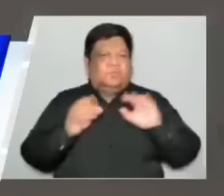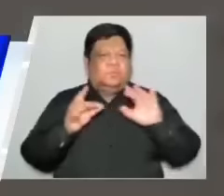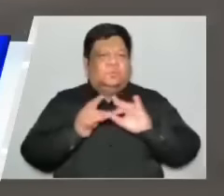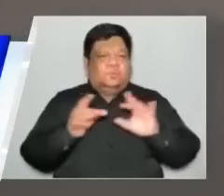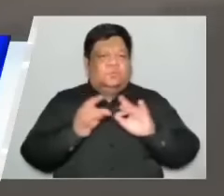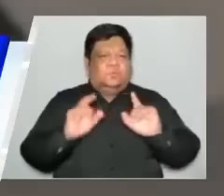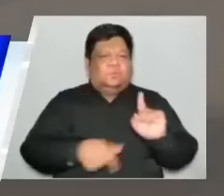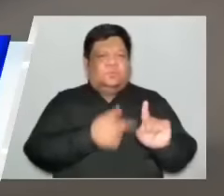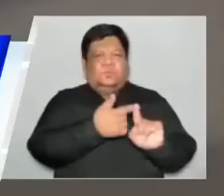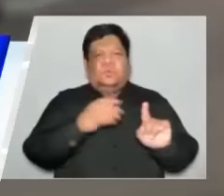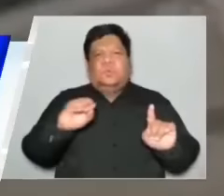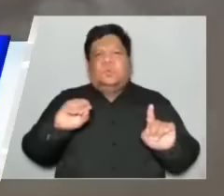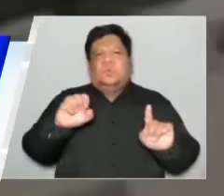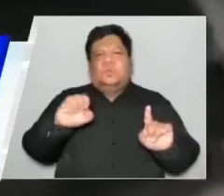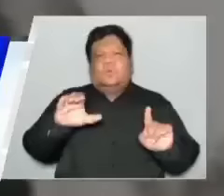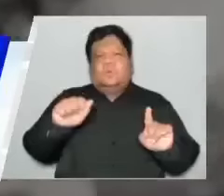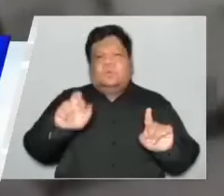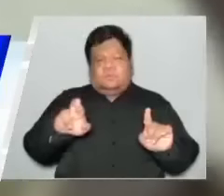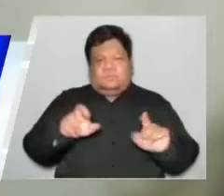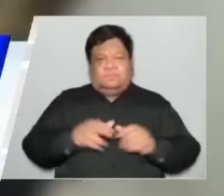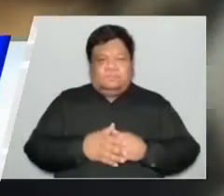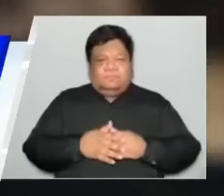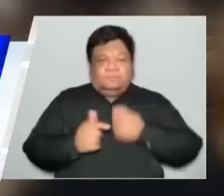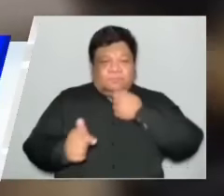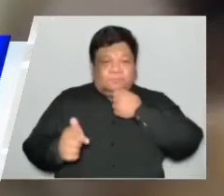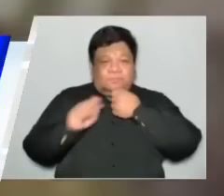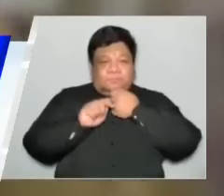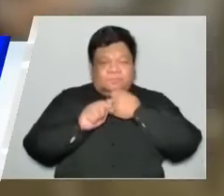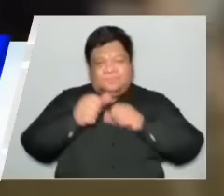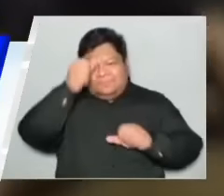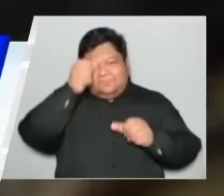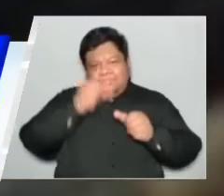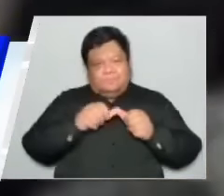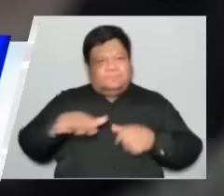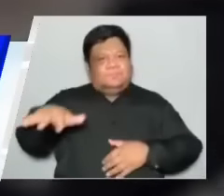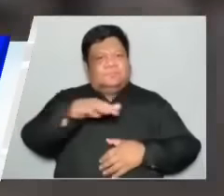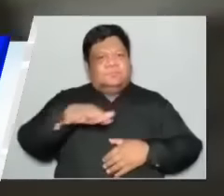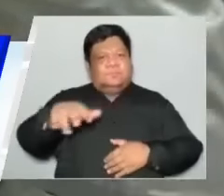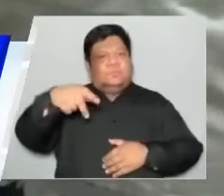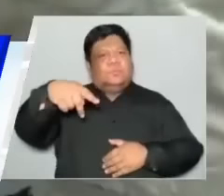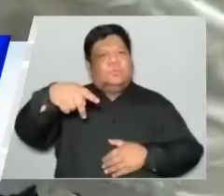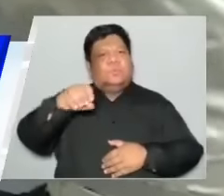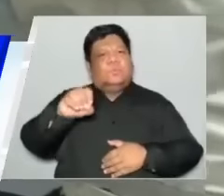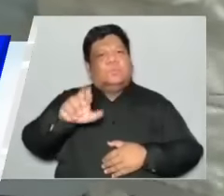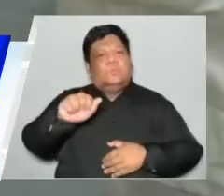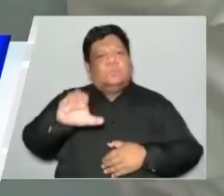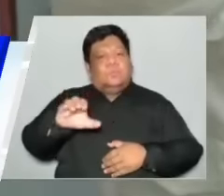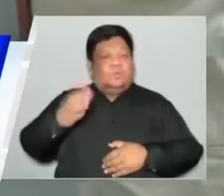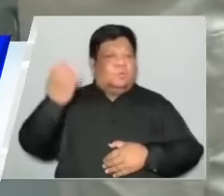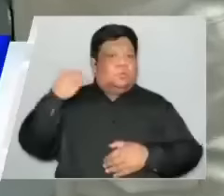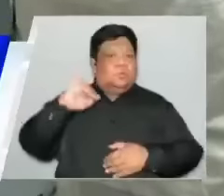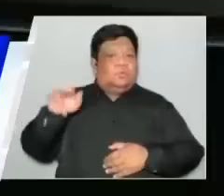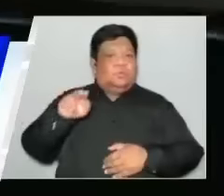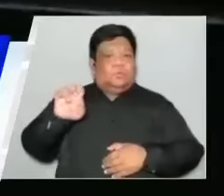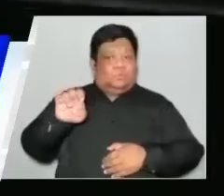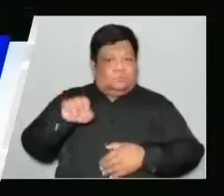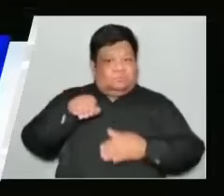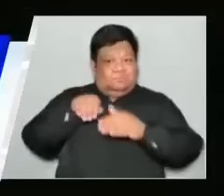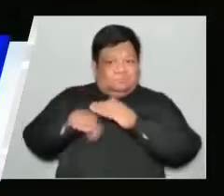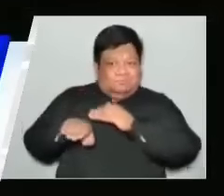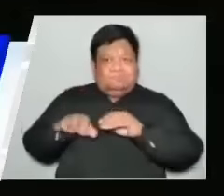Matapos i-raid ang Lucky South 99 Pogo Hub sa Porac, Pampanga noong Hunyo, kasama sa nadiskubre ang mahigit